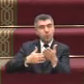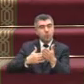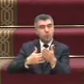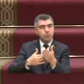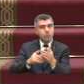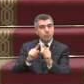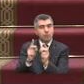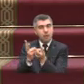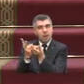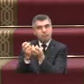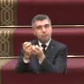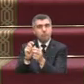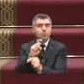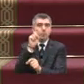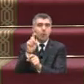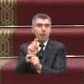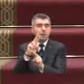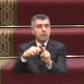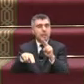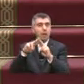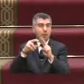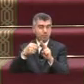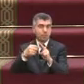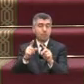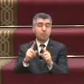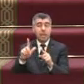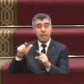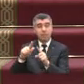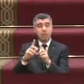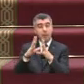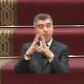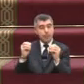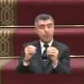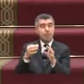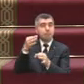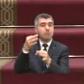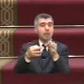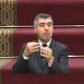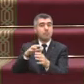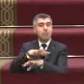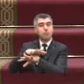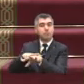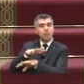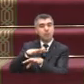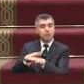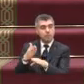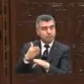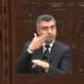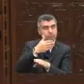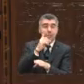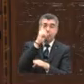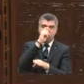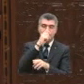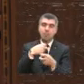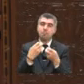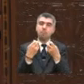المعلومة. ولكن في ضوء غياب بعض المحاكم في بعض الجهات تيكون هاد الولوج صعيب شي شويه. مثلا جهه